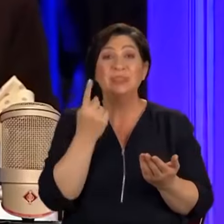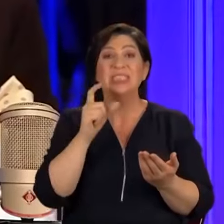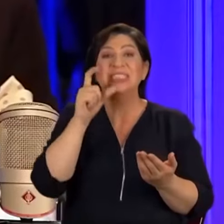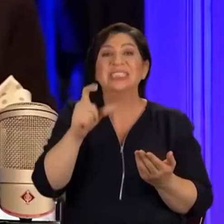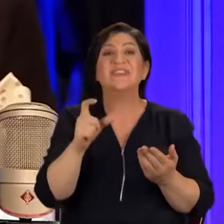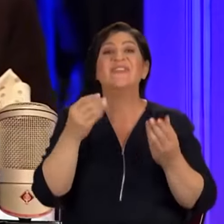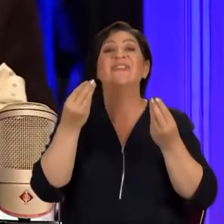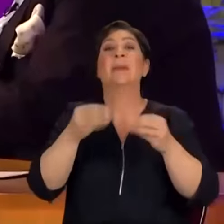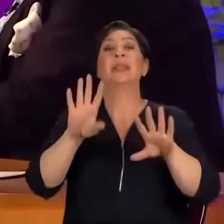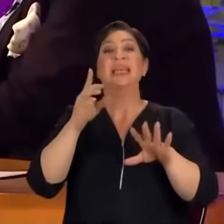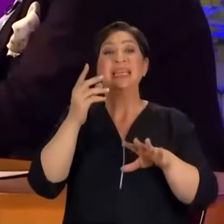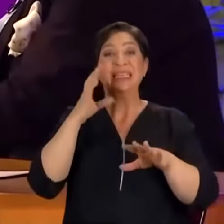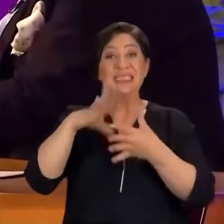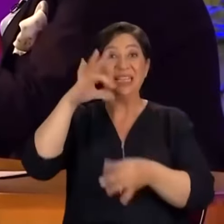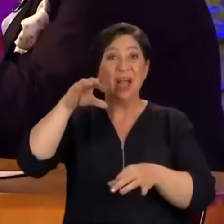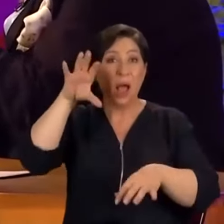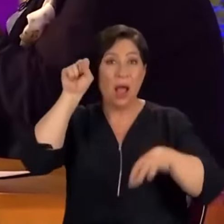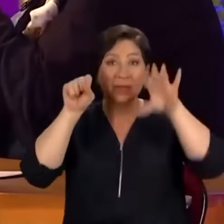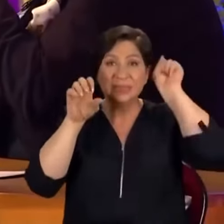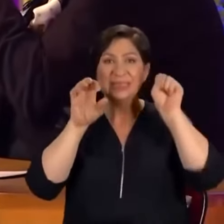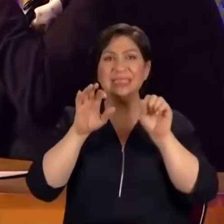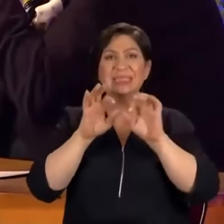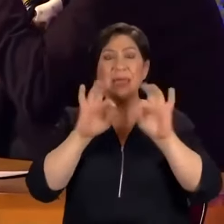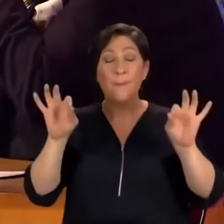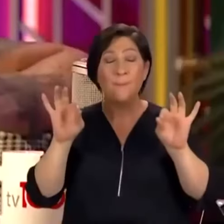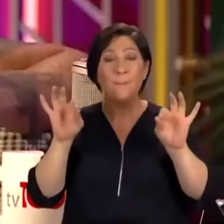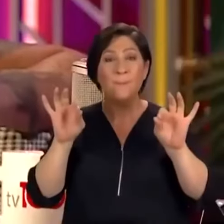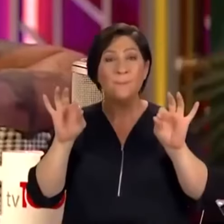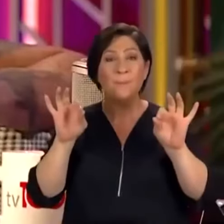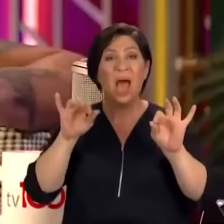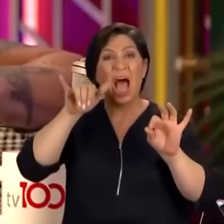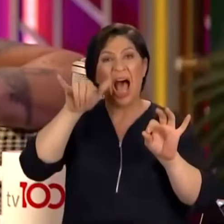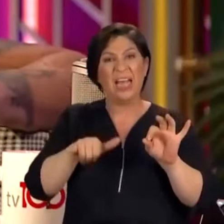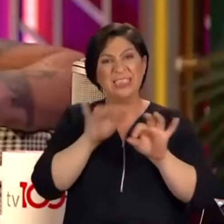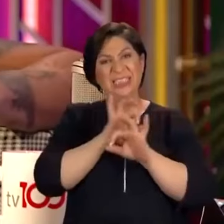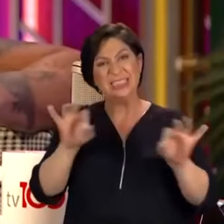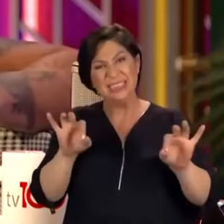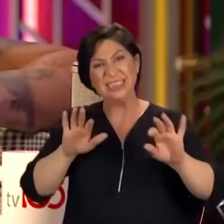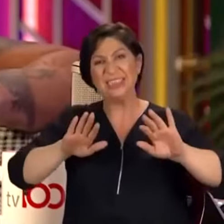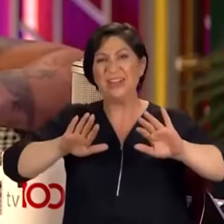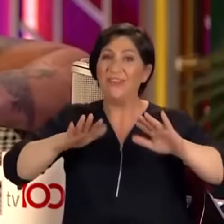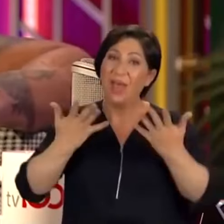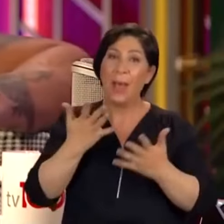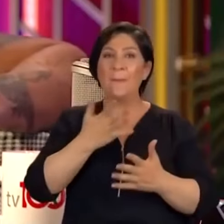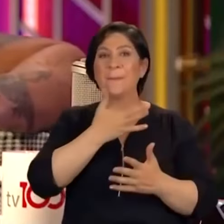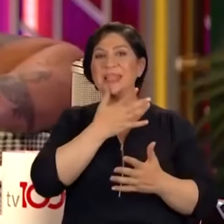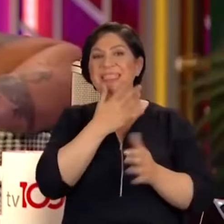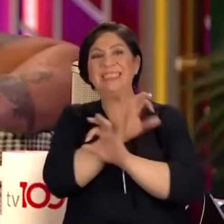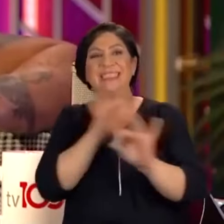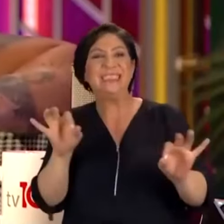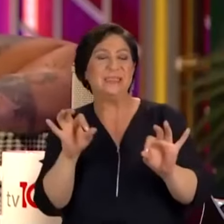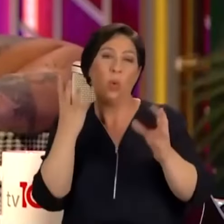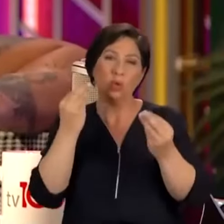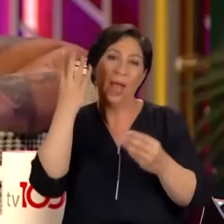şeye cevap vermediğinde insanların algısı tamamıyla o konuda haksız ya da bilgisiz olduğun anlamına